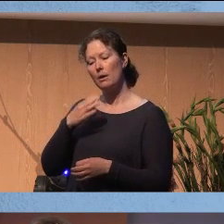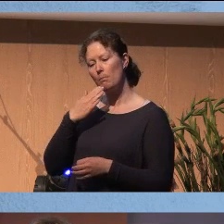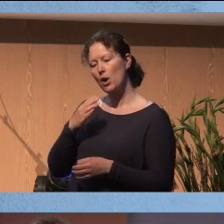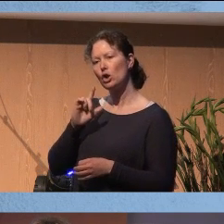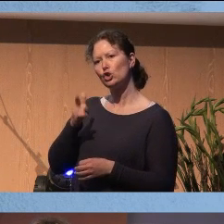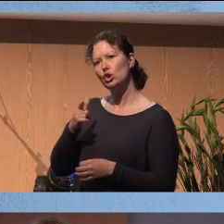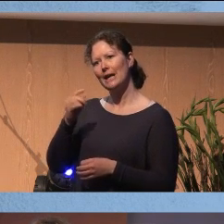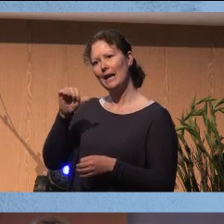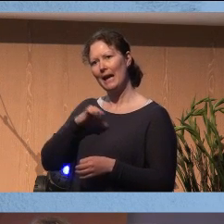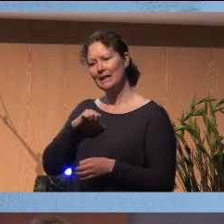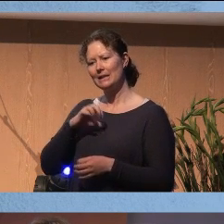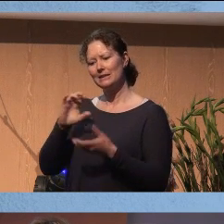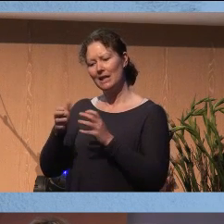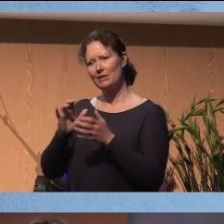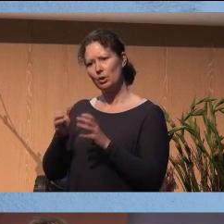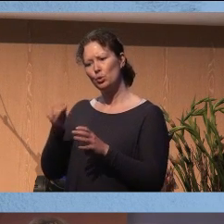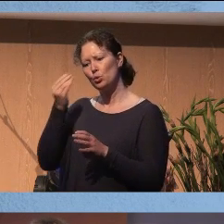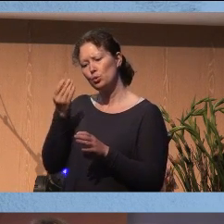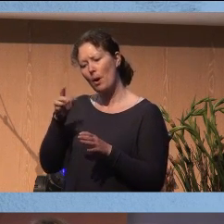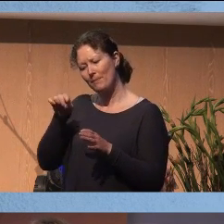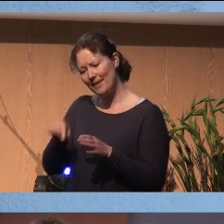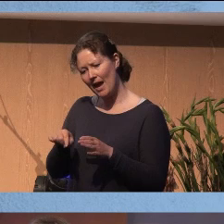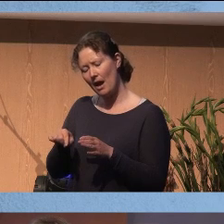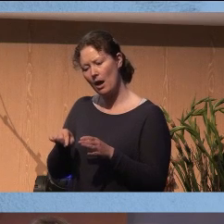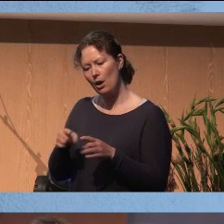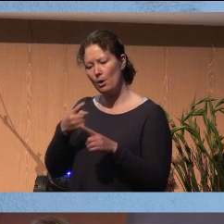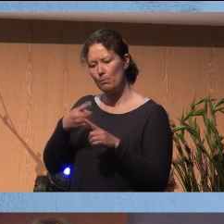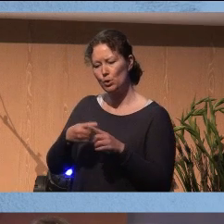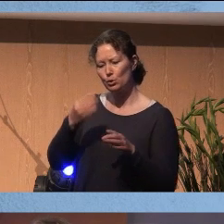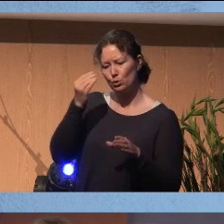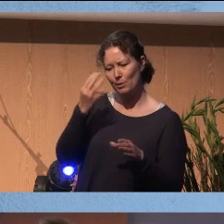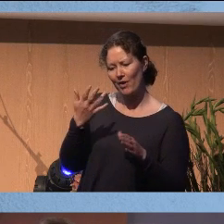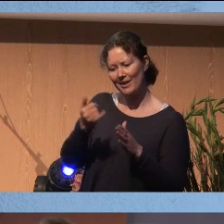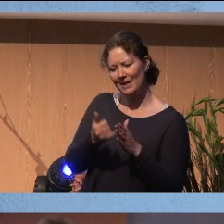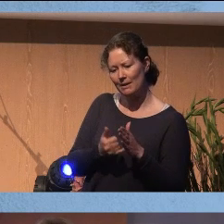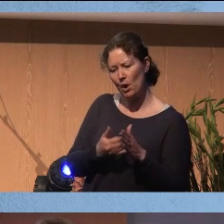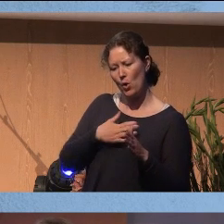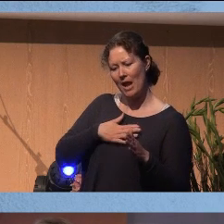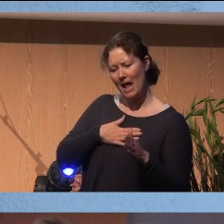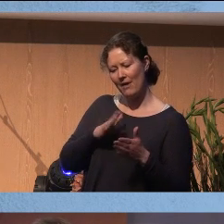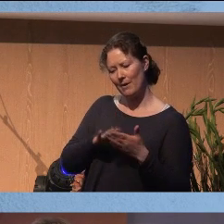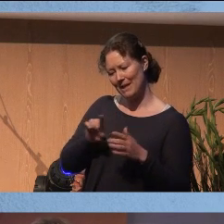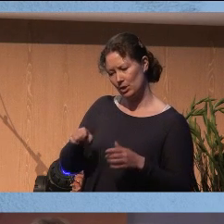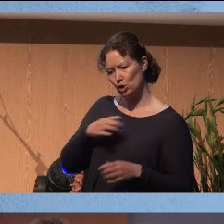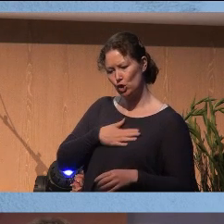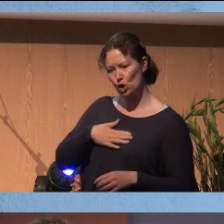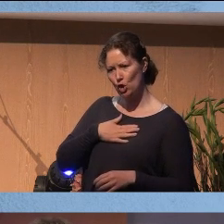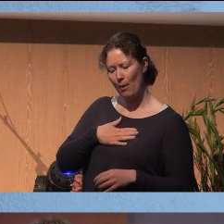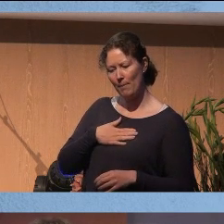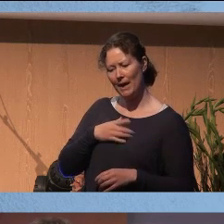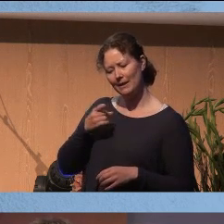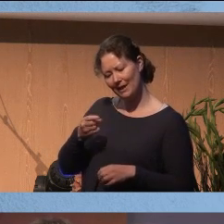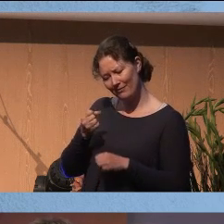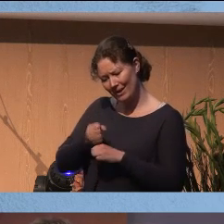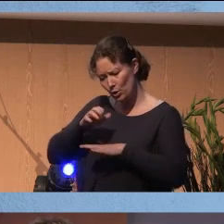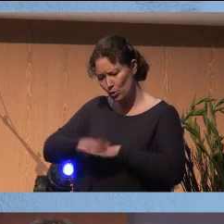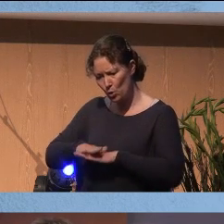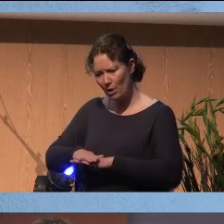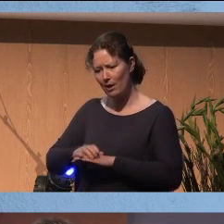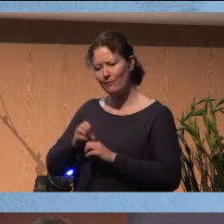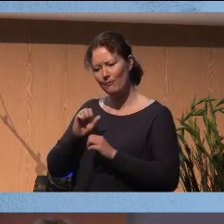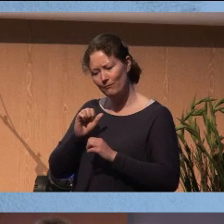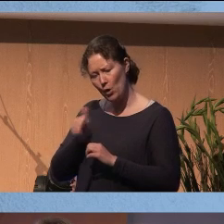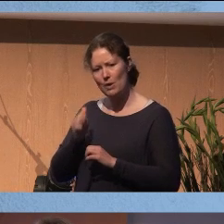den kunnskapen om egen situasjon sammen med kunnskapen om hva det innebærer å leve med sykdommen grunnlaget for